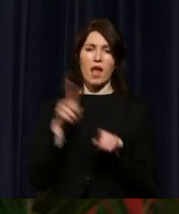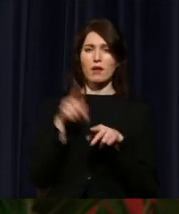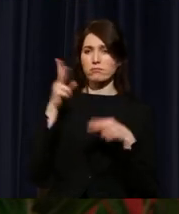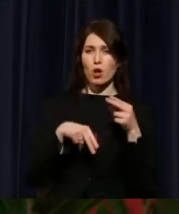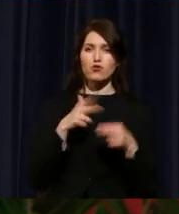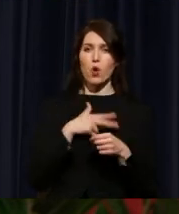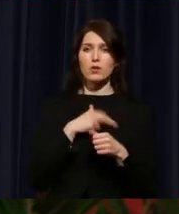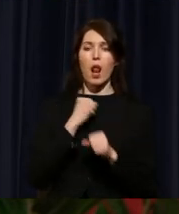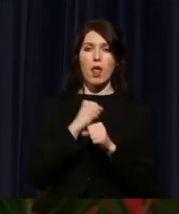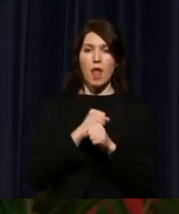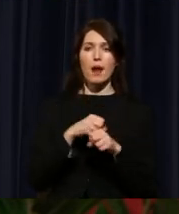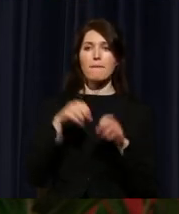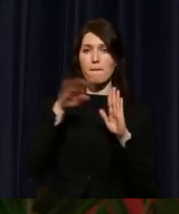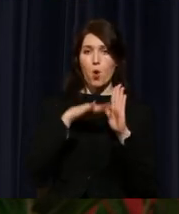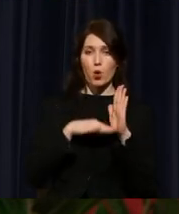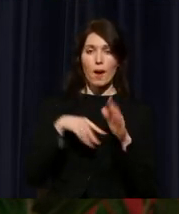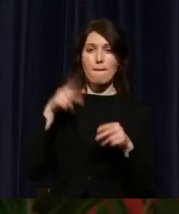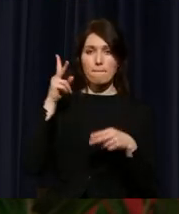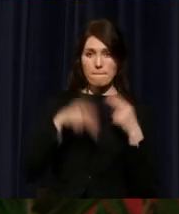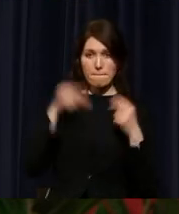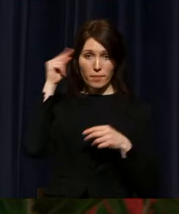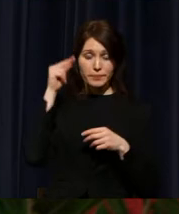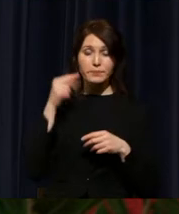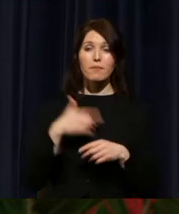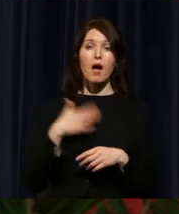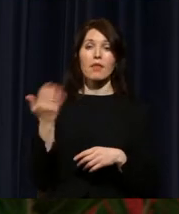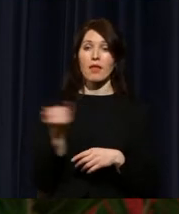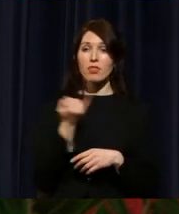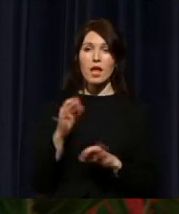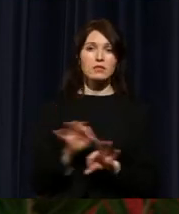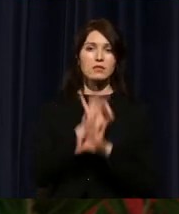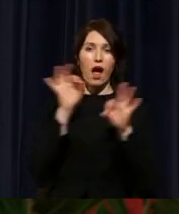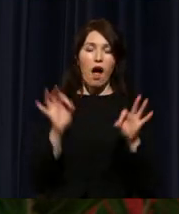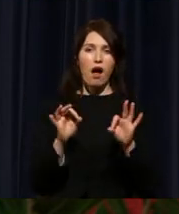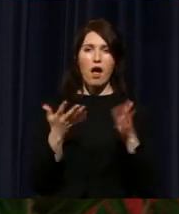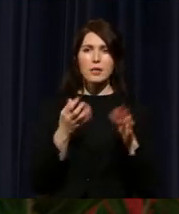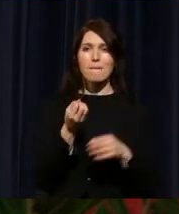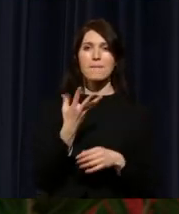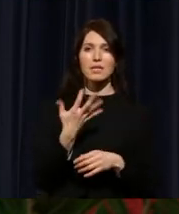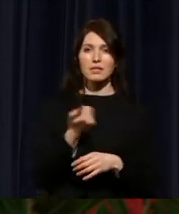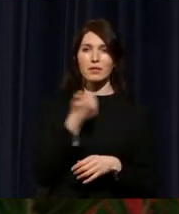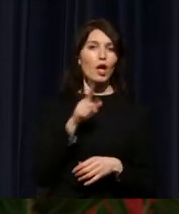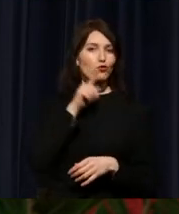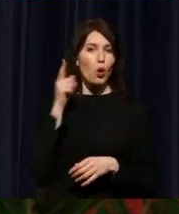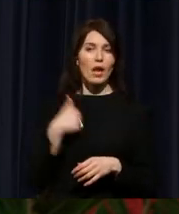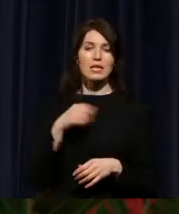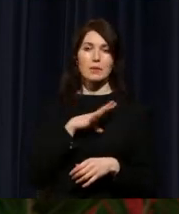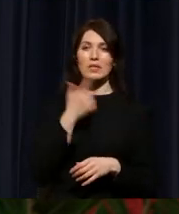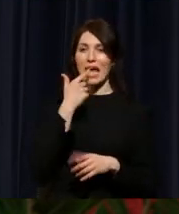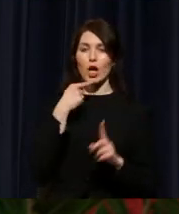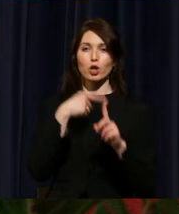sociālā darba programmu, un mana interese vispār ir sākusies, man liekas, 15 gadu vecumā, kad es biju Sarkanā